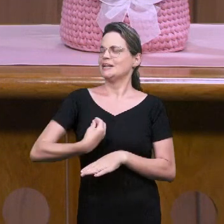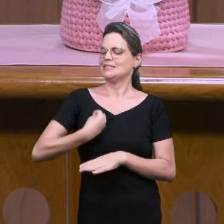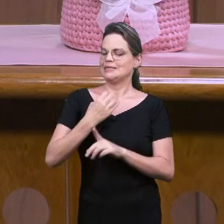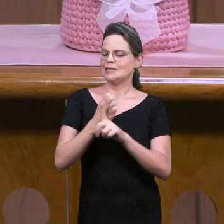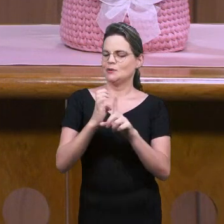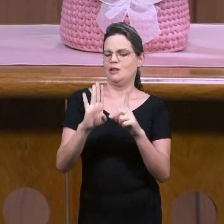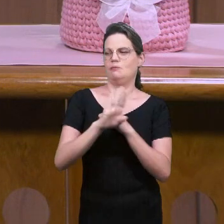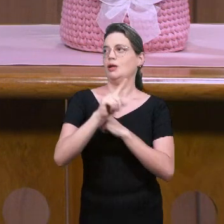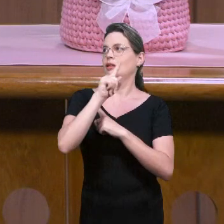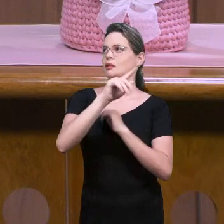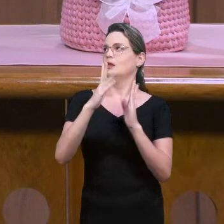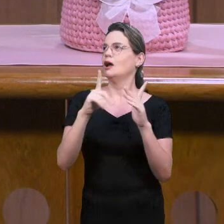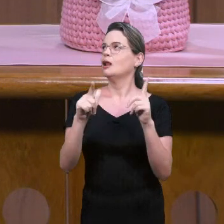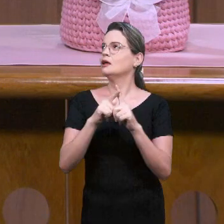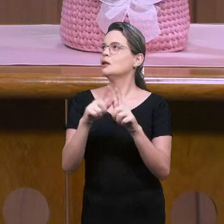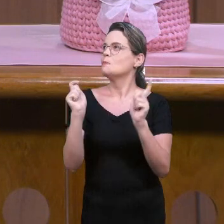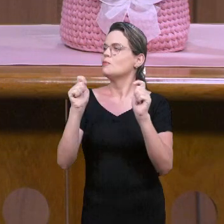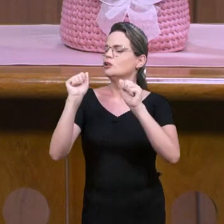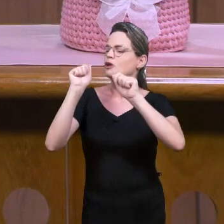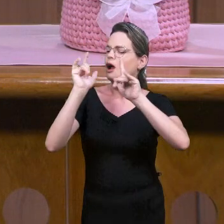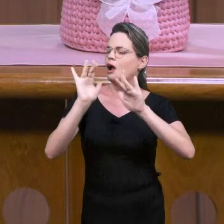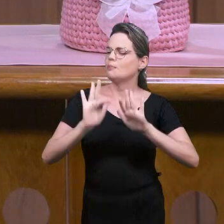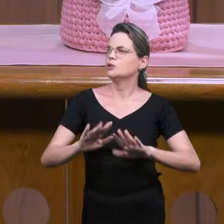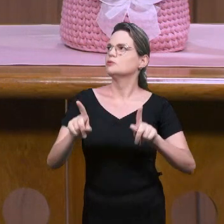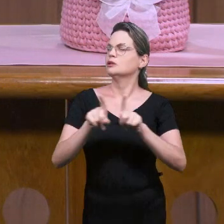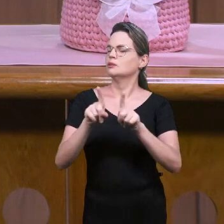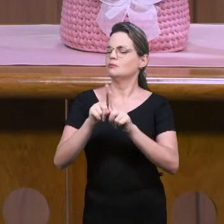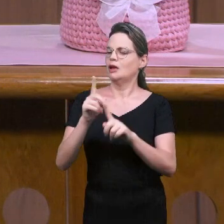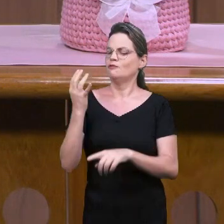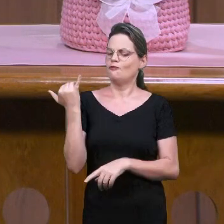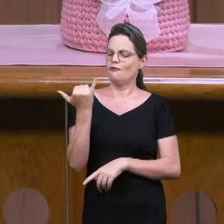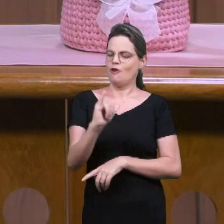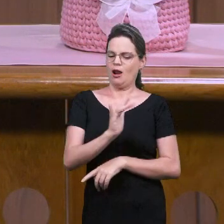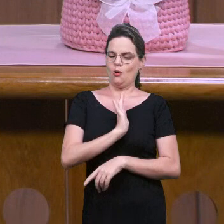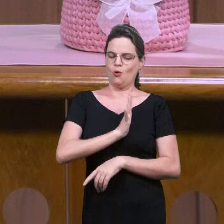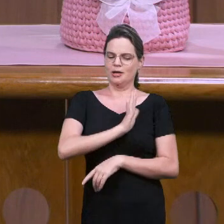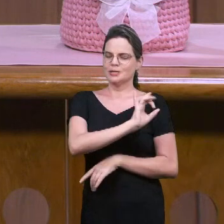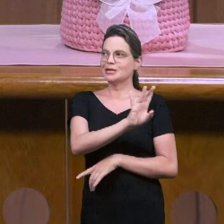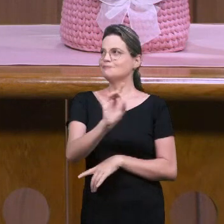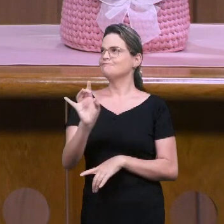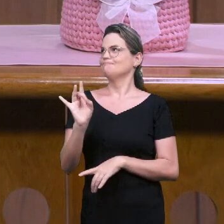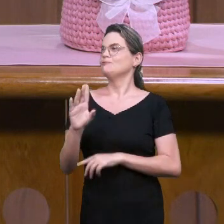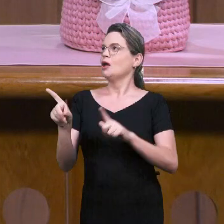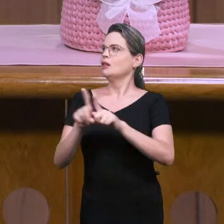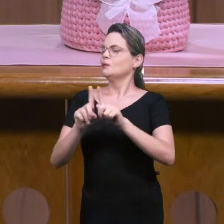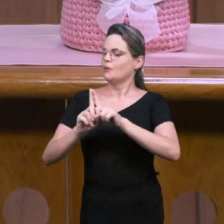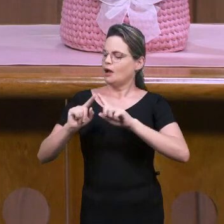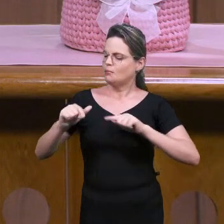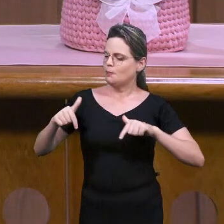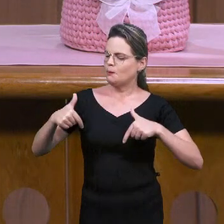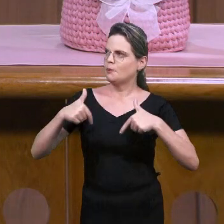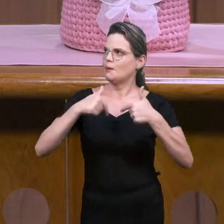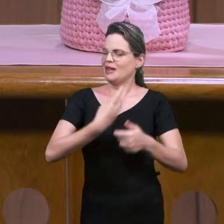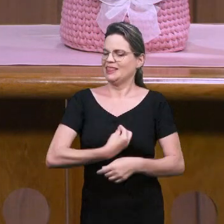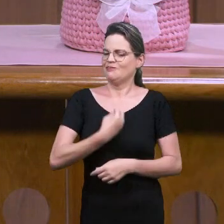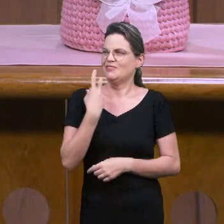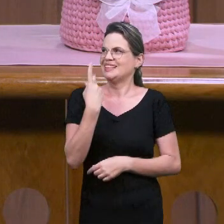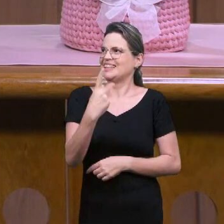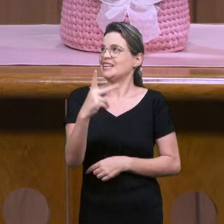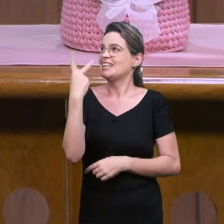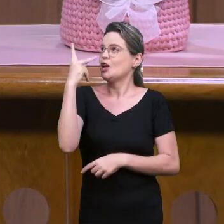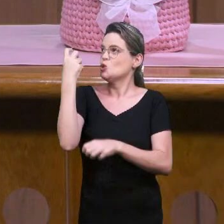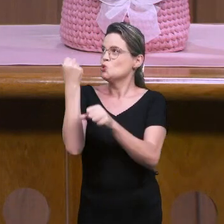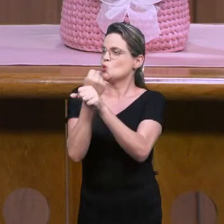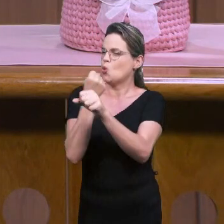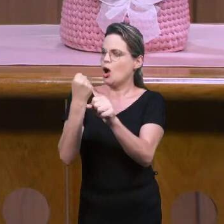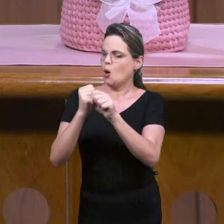ce matin, puisse se les bénir, à parler à leur cœur, à agir dans leur vie de manière, Seigneur, que ton œuvre